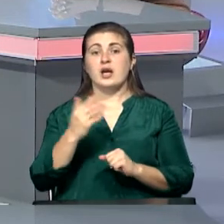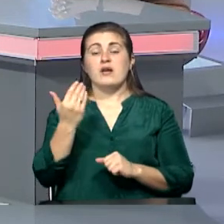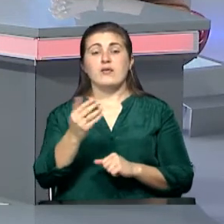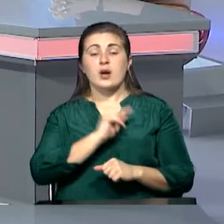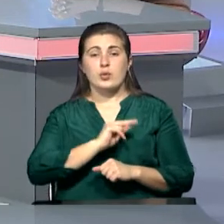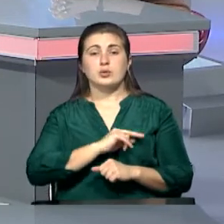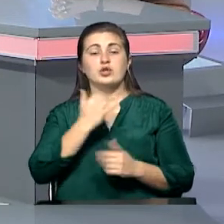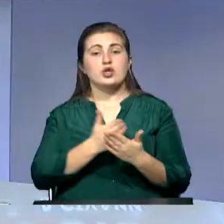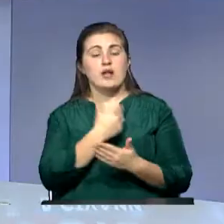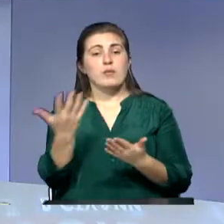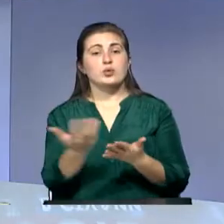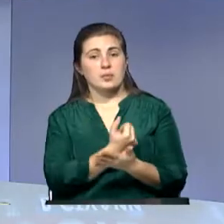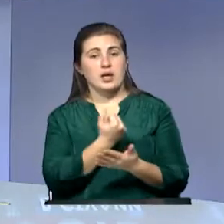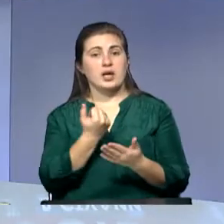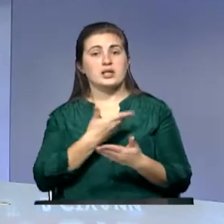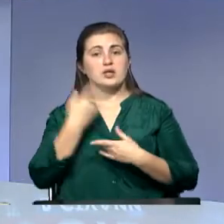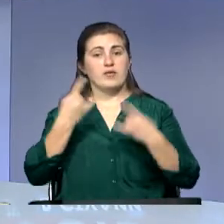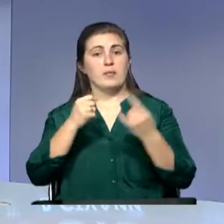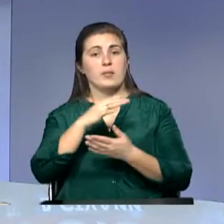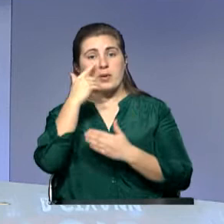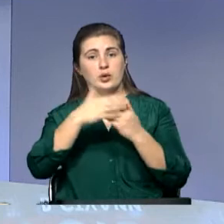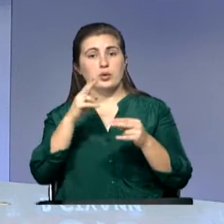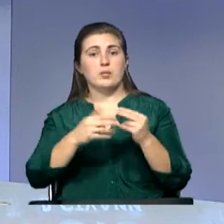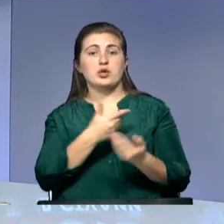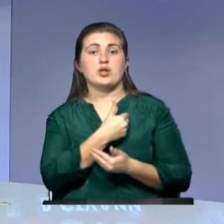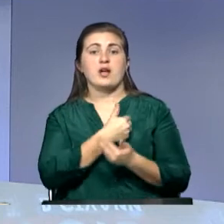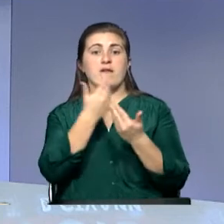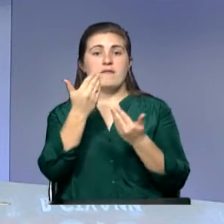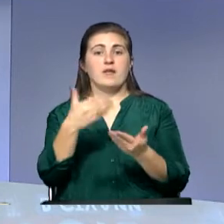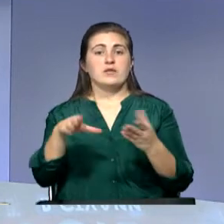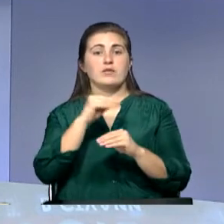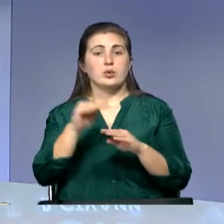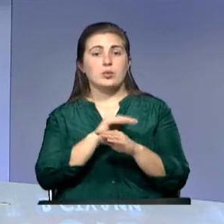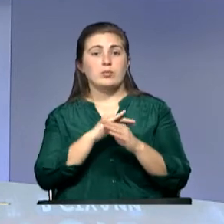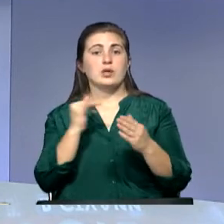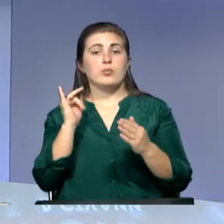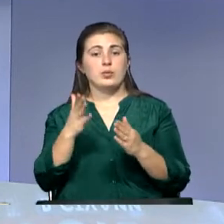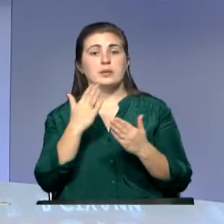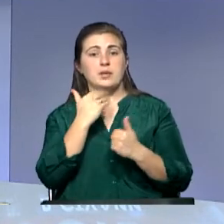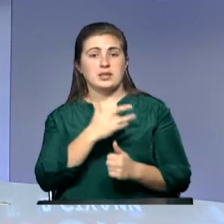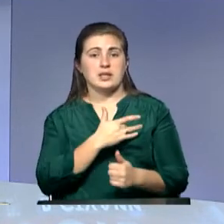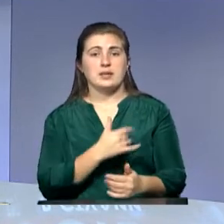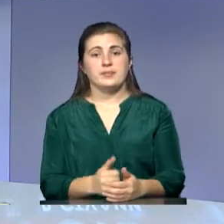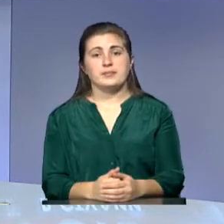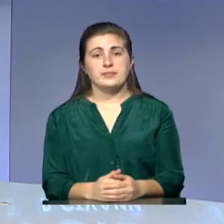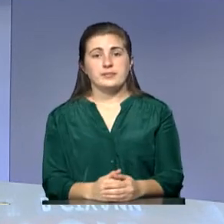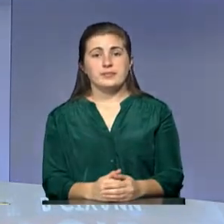вам успехов. А наш эфир подходит к концу. Мы желаем вам всего доброго и будьте милосердны.